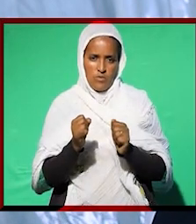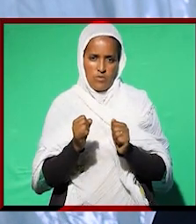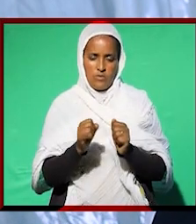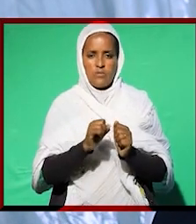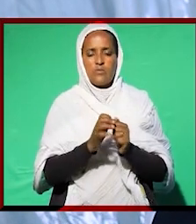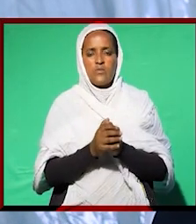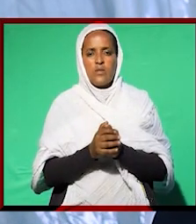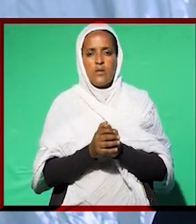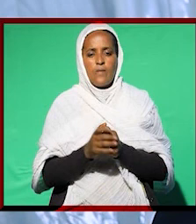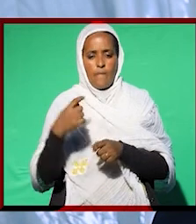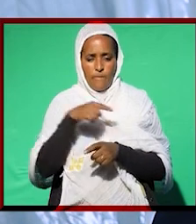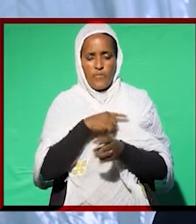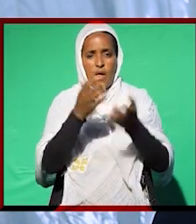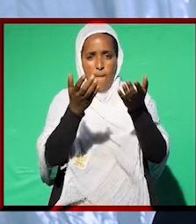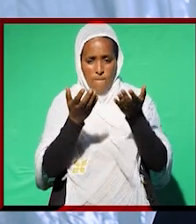አለ፣